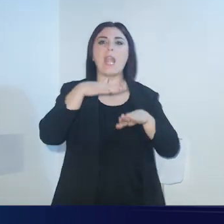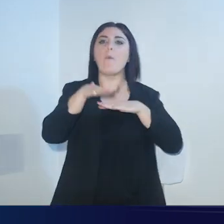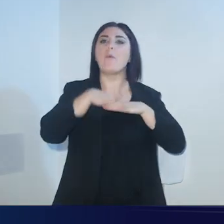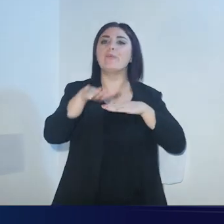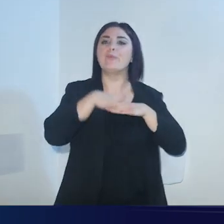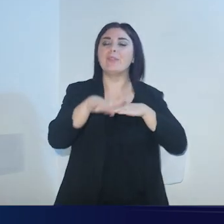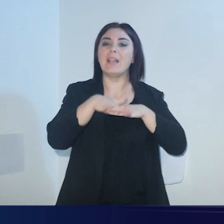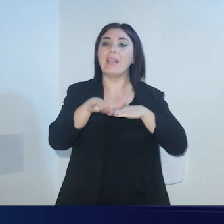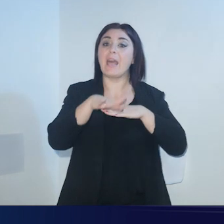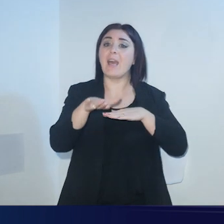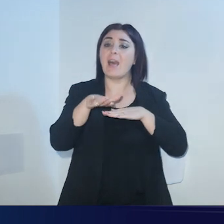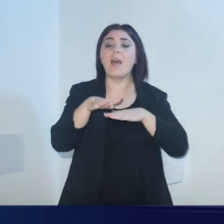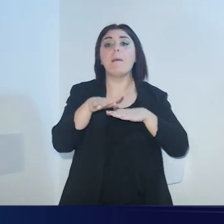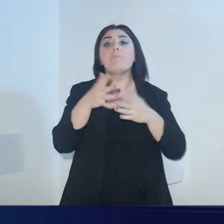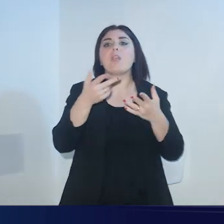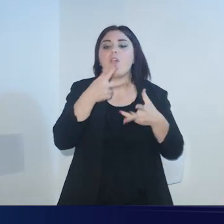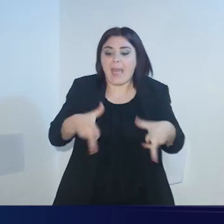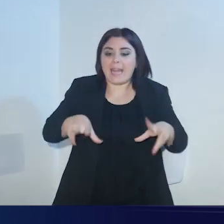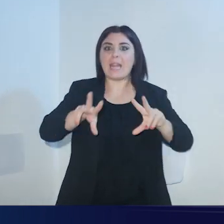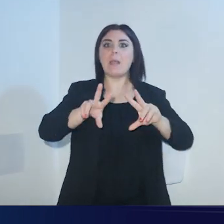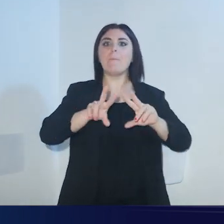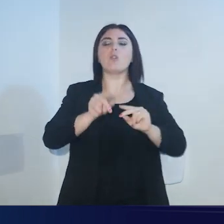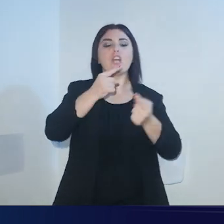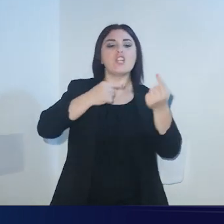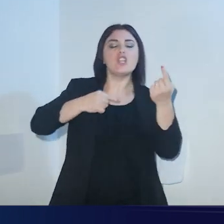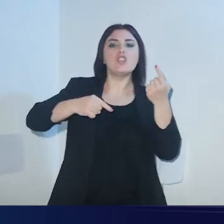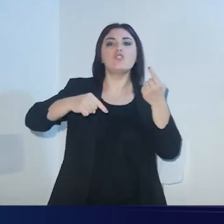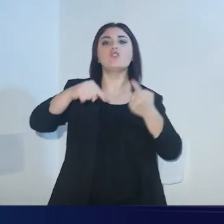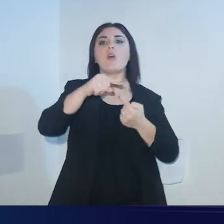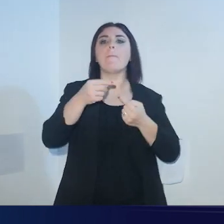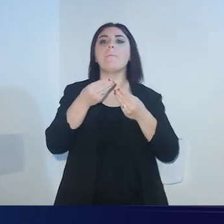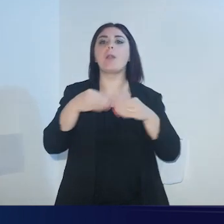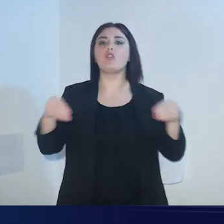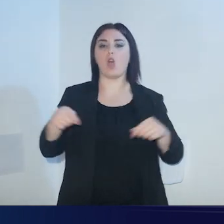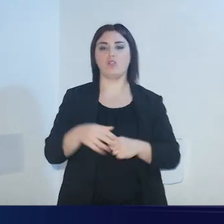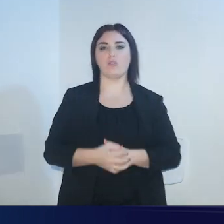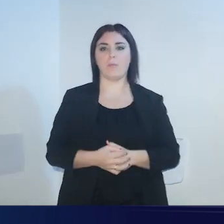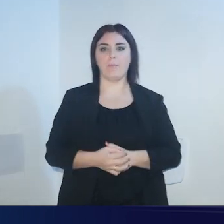quella che è cioè di riprodurre il ciclo di vita del prodotto.